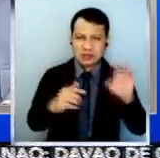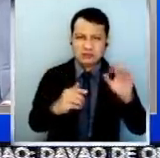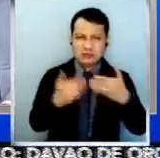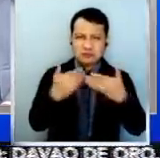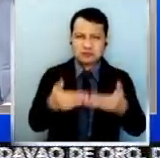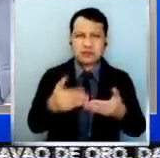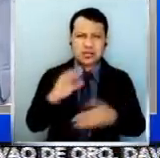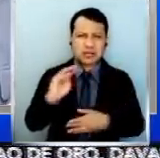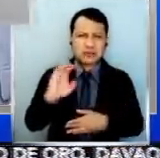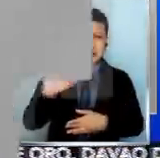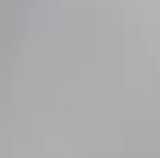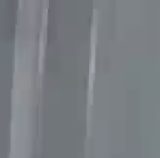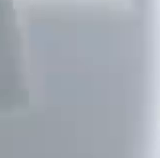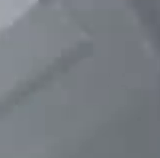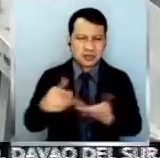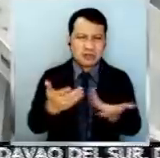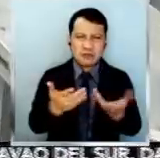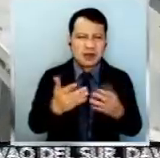si Dano Tingkungko.